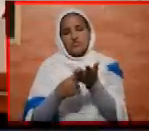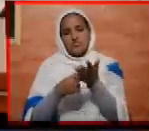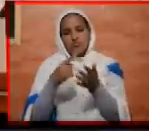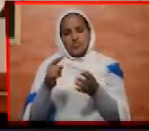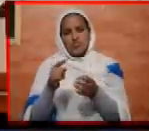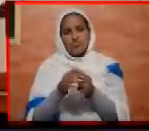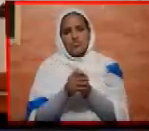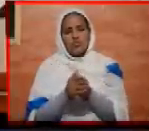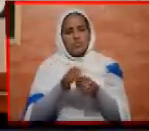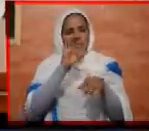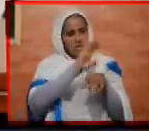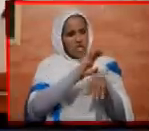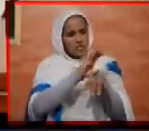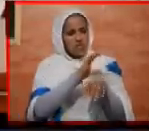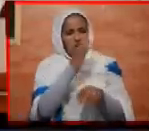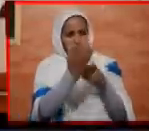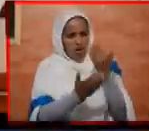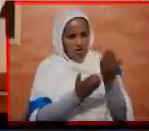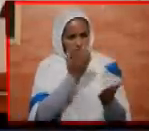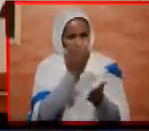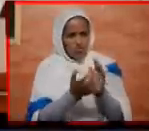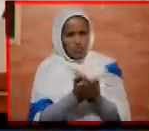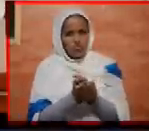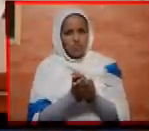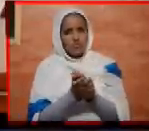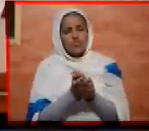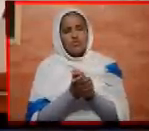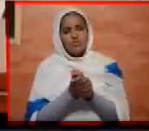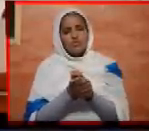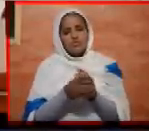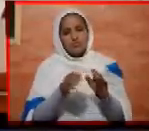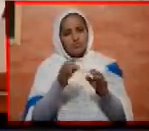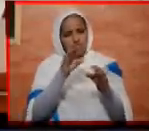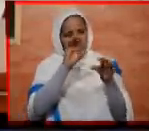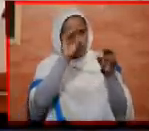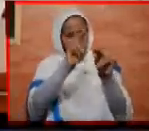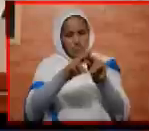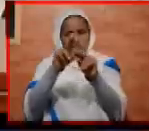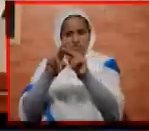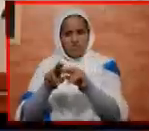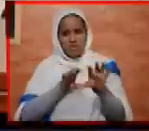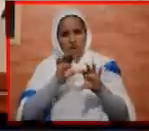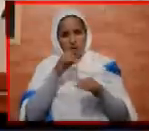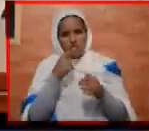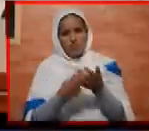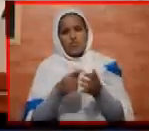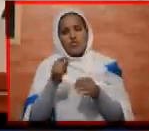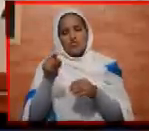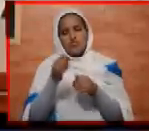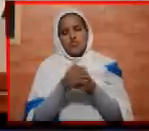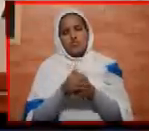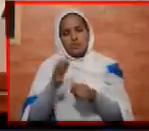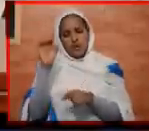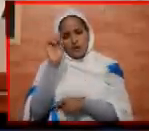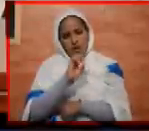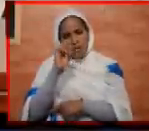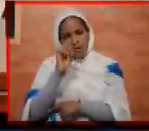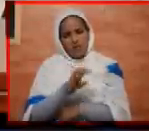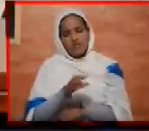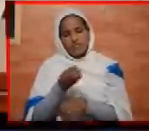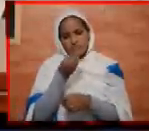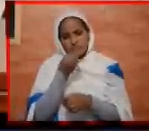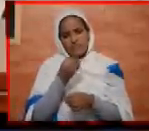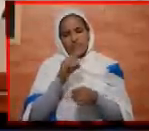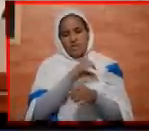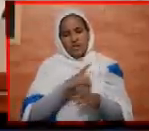ልክ የደብሩ ካህናት እንደሚያደርጉት እያደረጉ አሁን ጉባኤ ቤቶች ወደ ከተማ